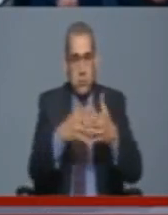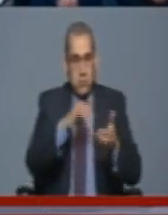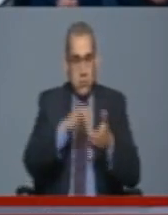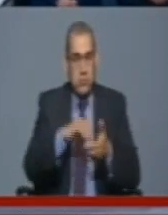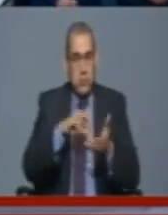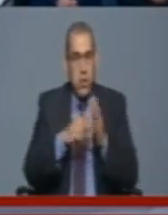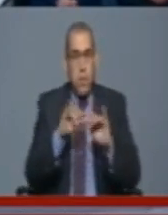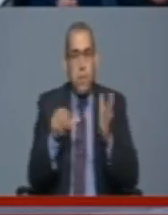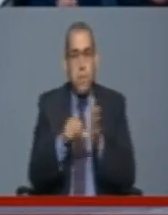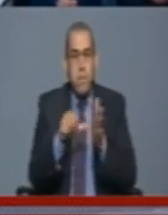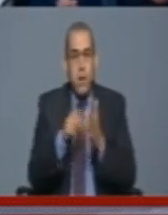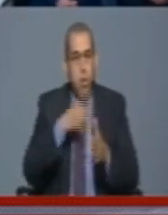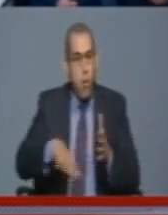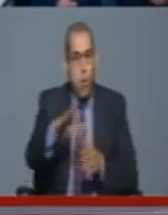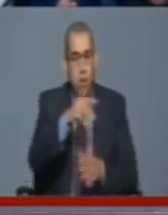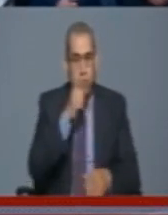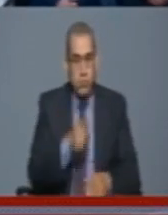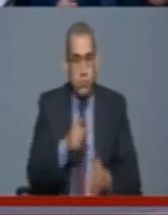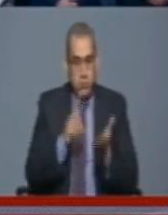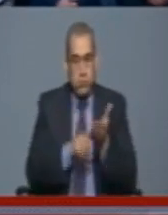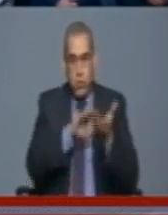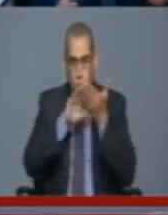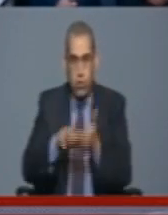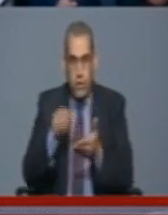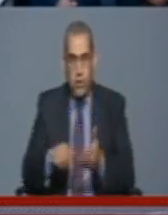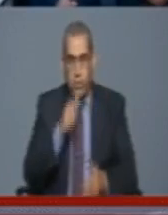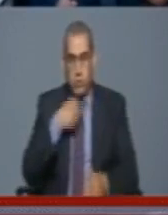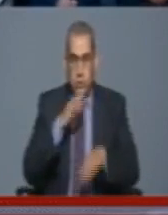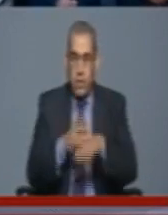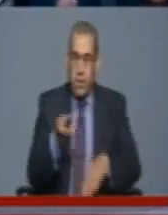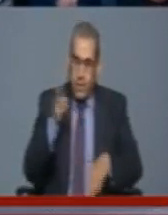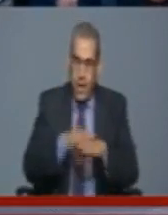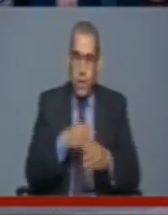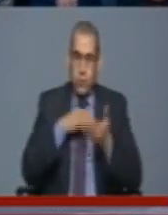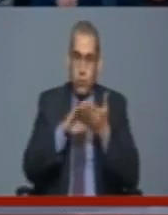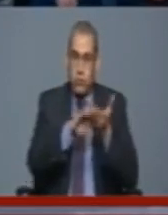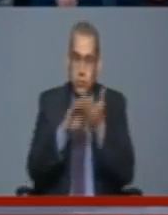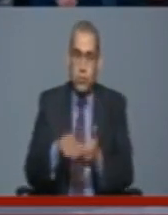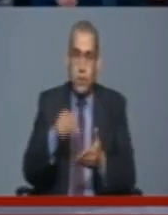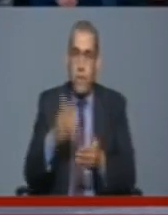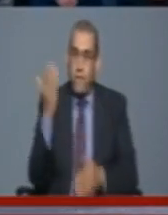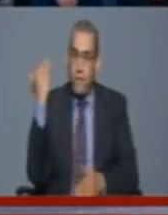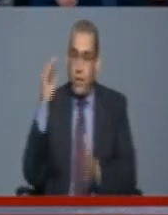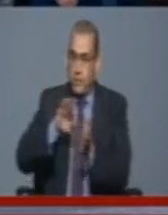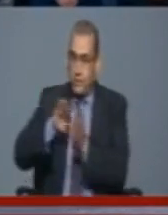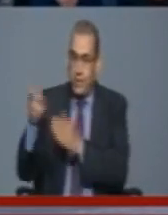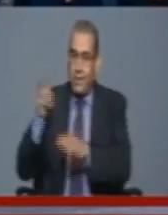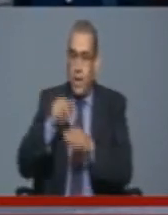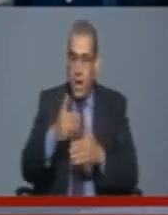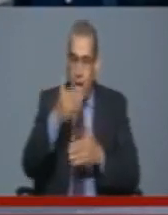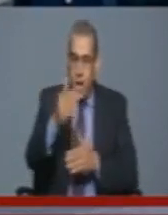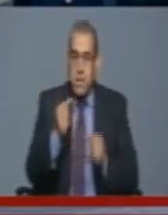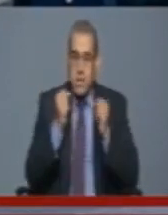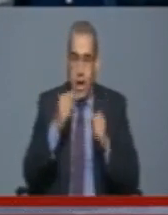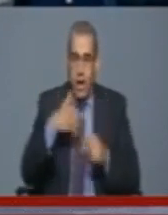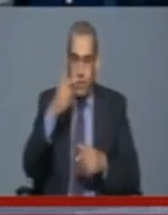المدني هتساهم، وانا بدعوهم مره تانية، اللي فات كوم واللي جاي كوم تاني، اللي فات